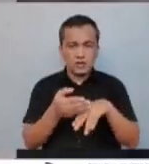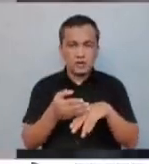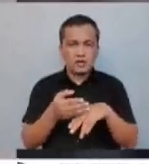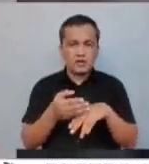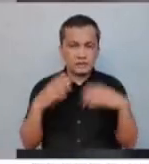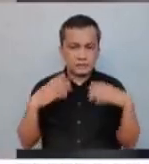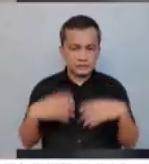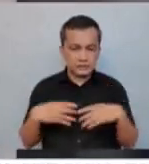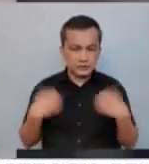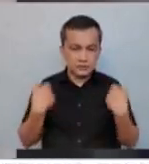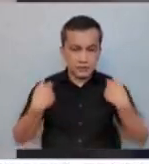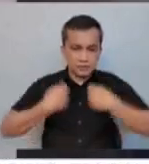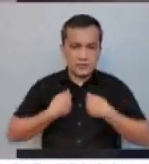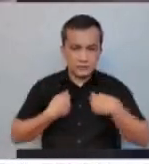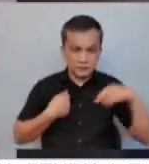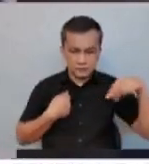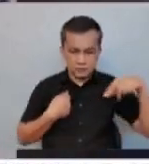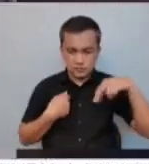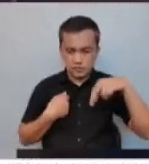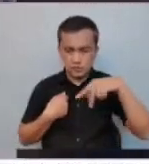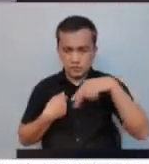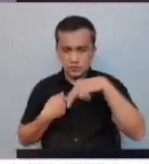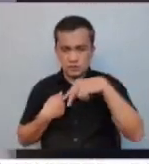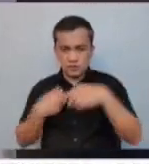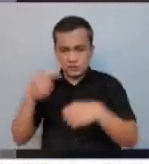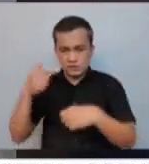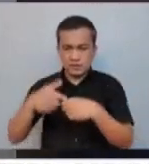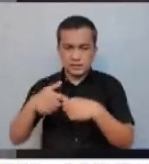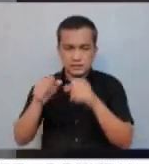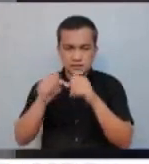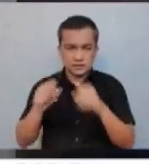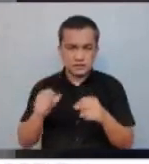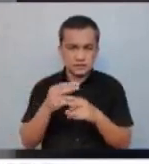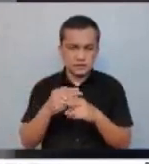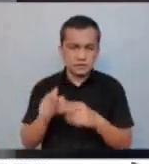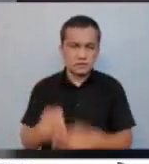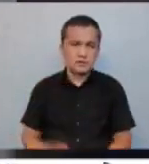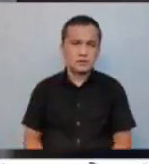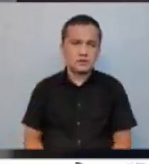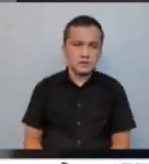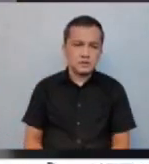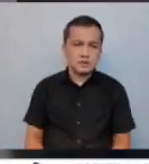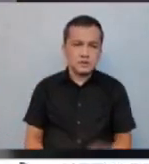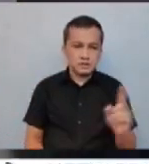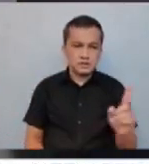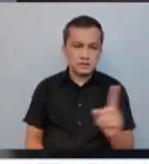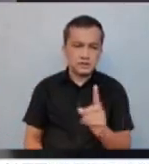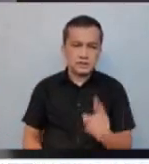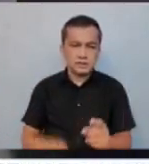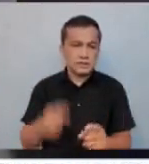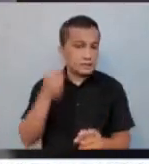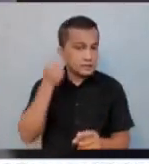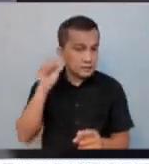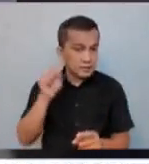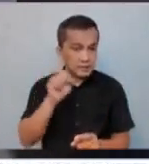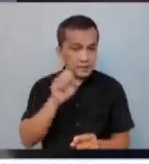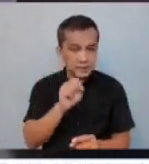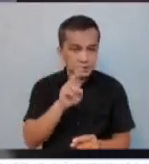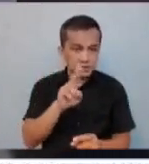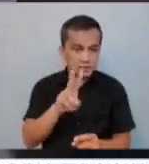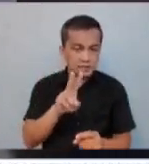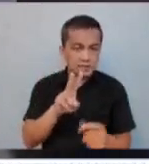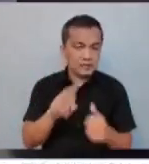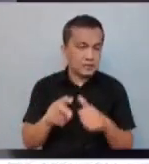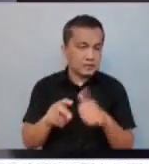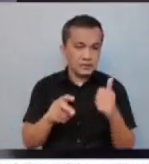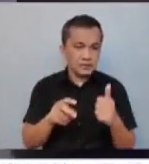na naglalakad papalapit sa gas station. Maya-maya pa, may isa pang silver SUV at isa pang lalaki na tila